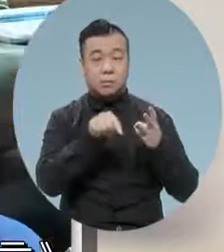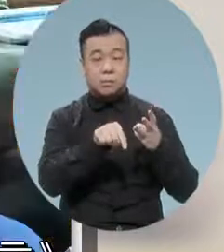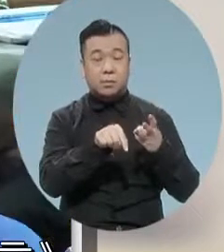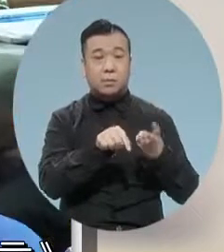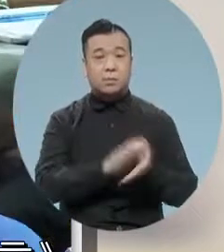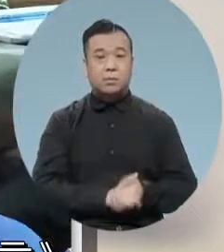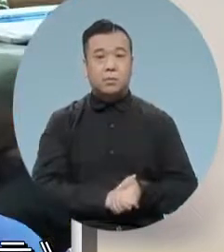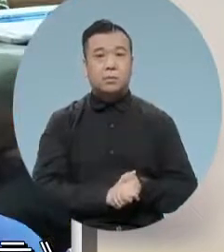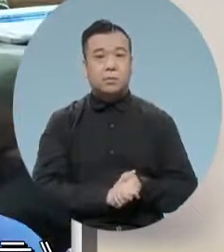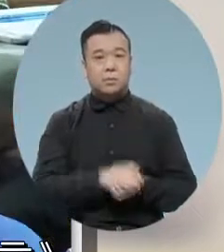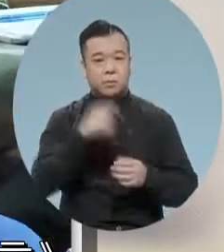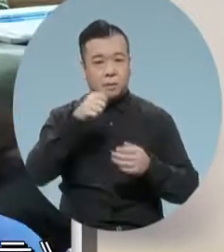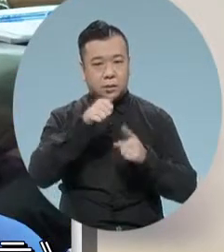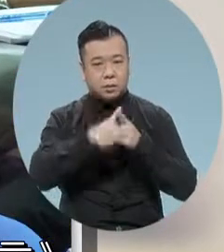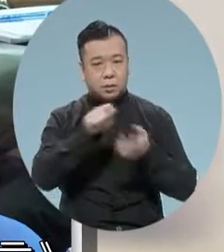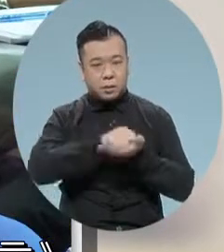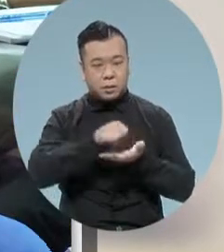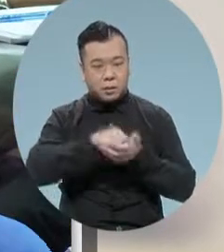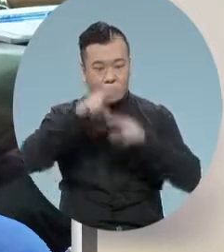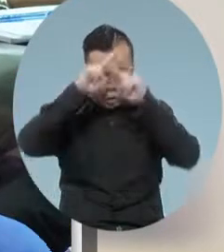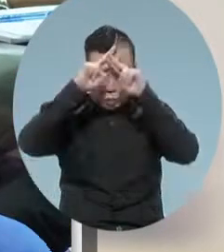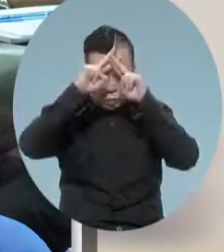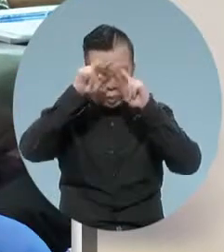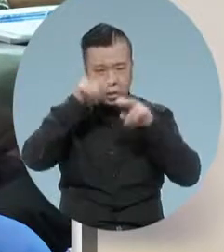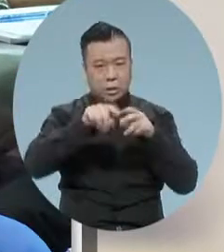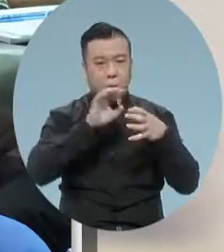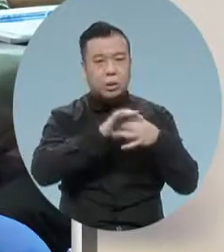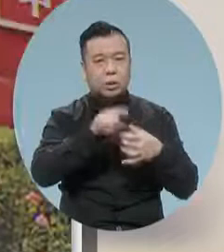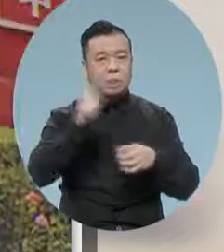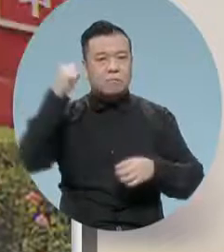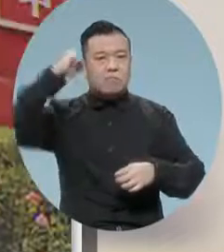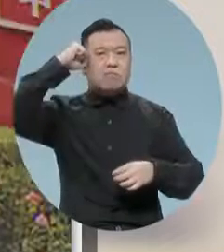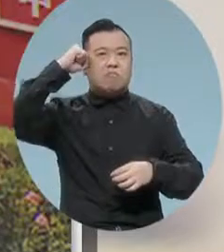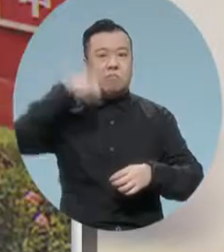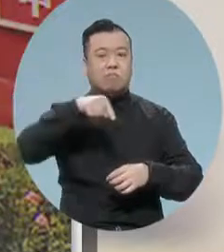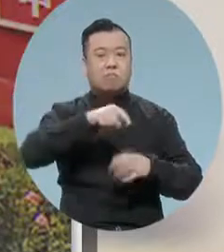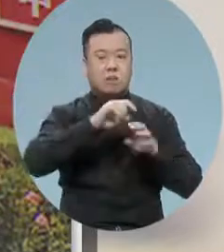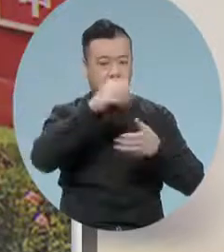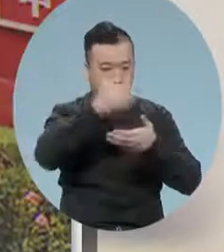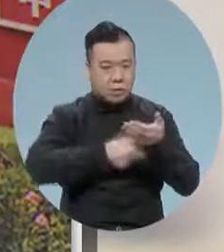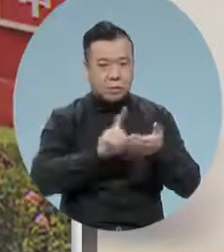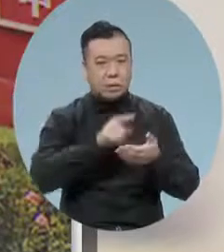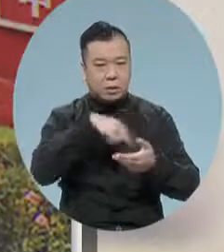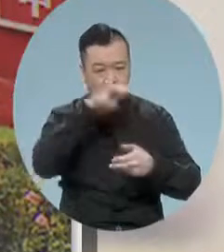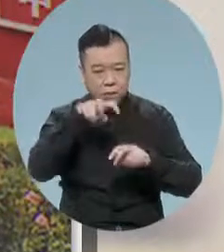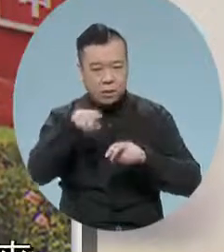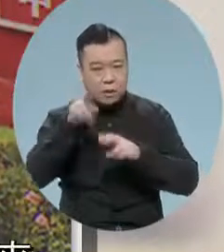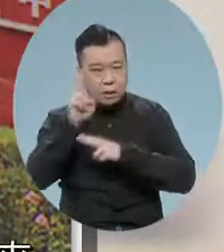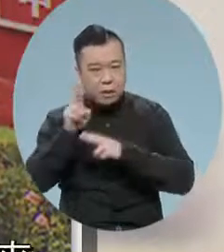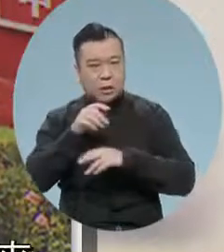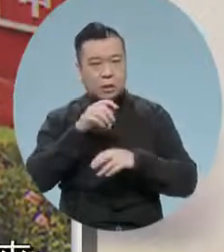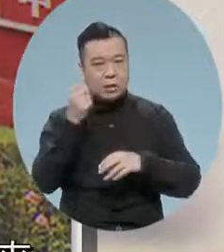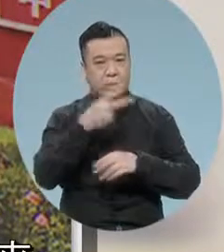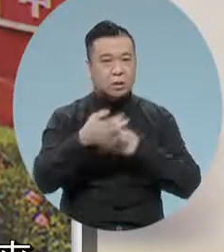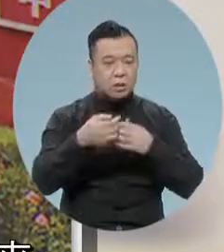他先是寫了《共產黨宣言》，後來才去思考所謂歷史唯物主義、歷史唯物論等等，先有《資